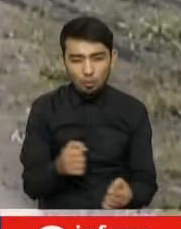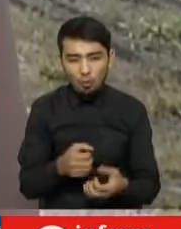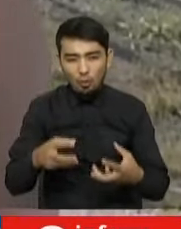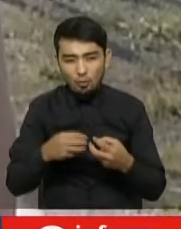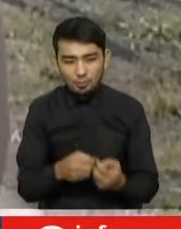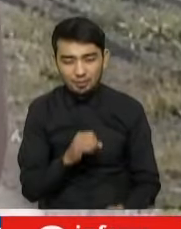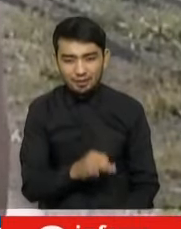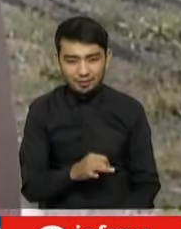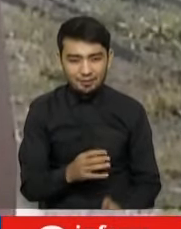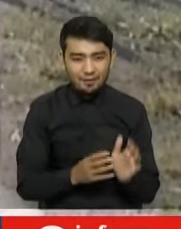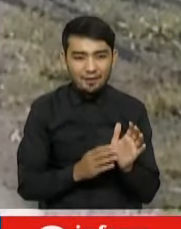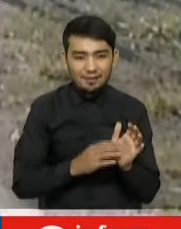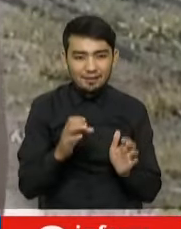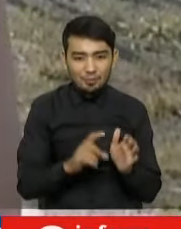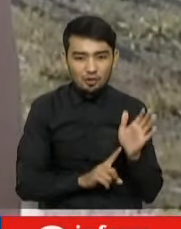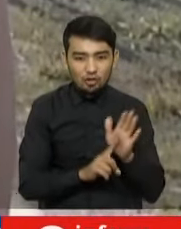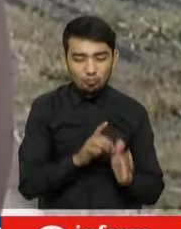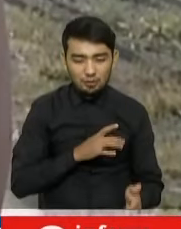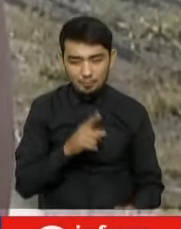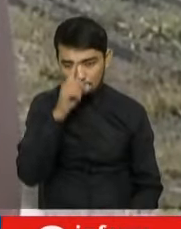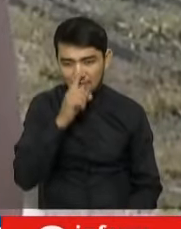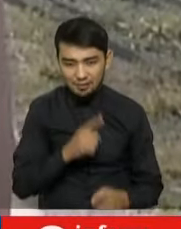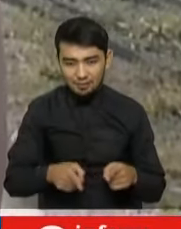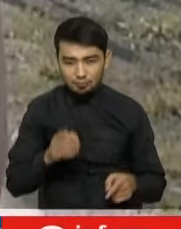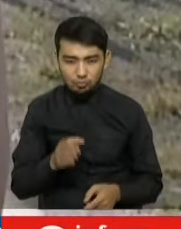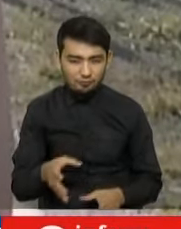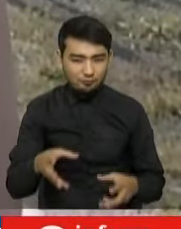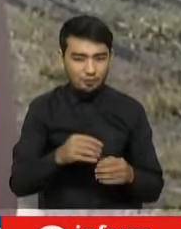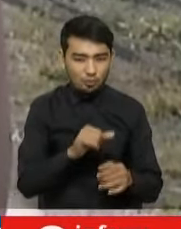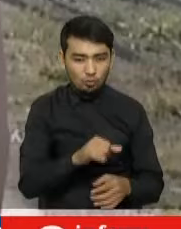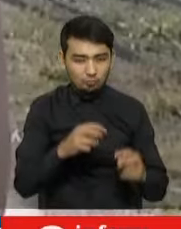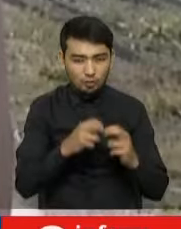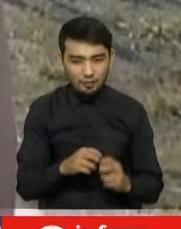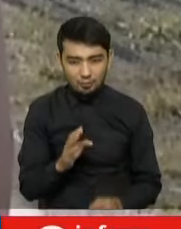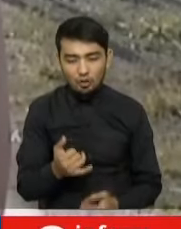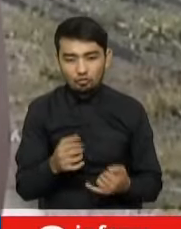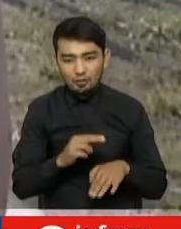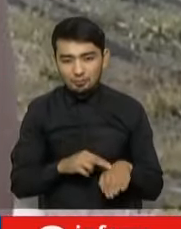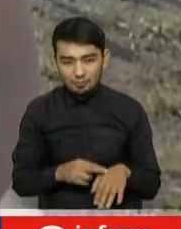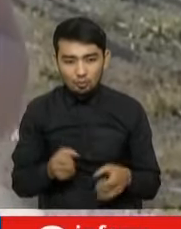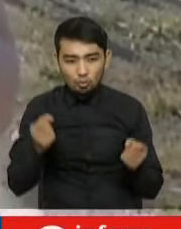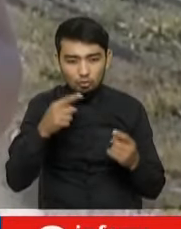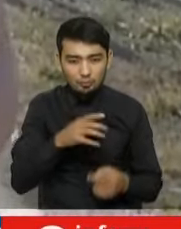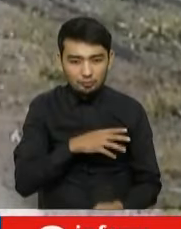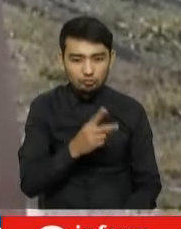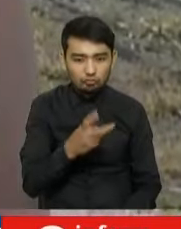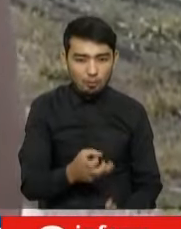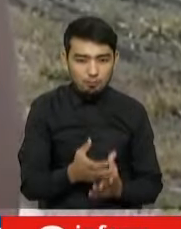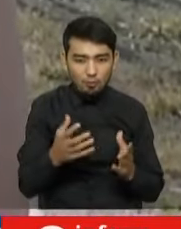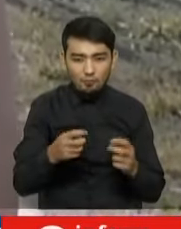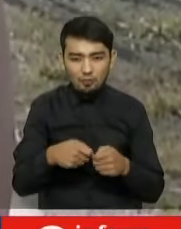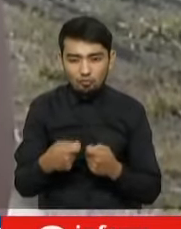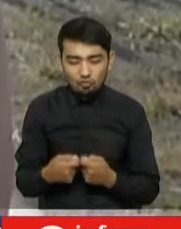9 сентября и продлится она ровно месяц. На сегодняшний день инспекторами транспортного контроля выявлено более 200